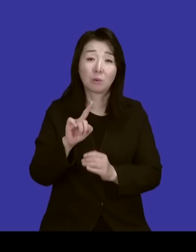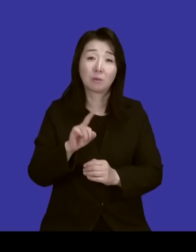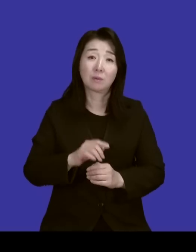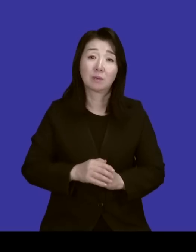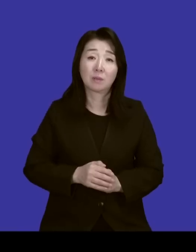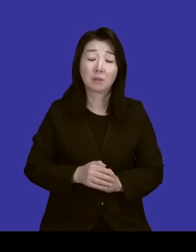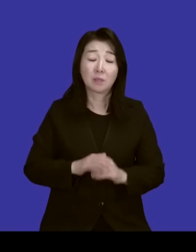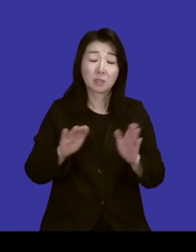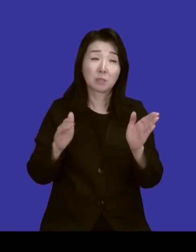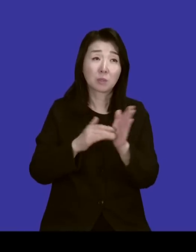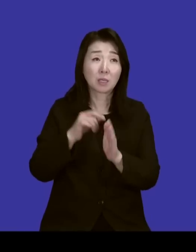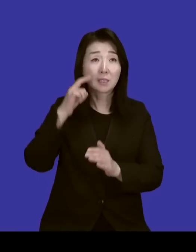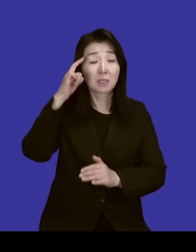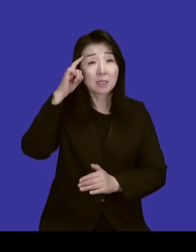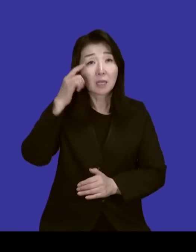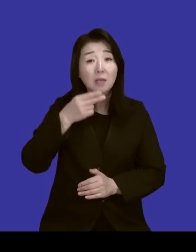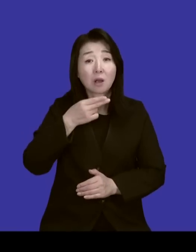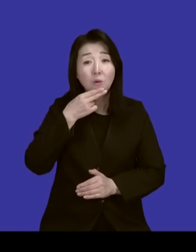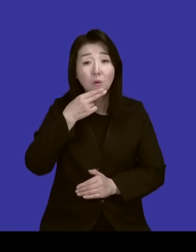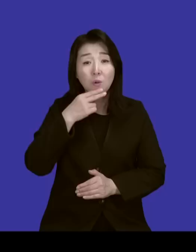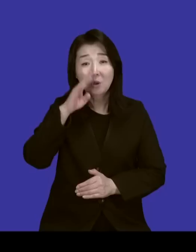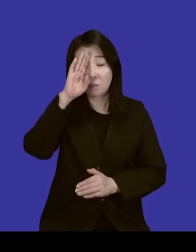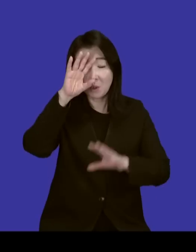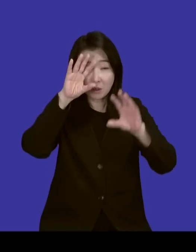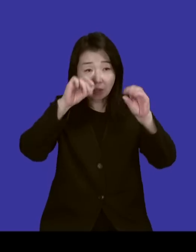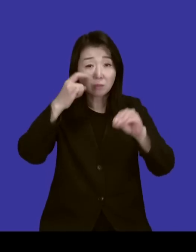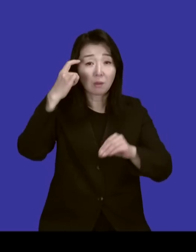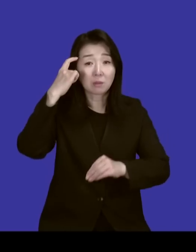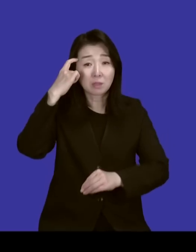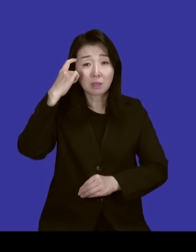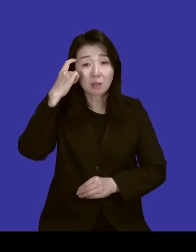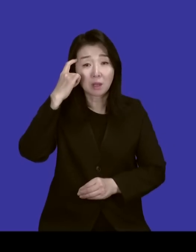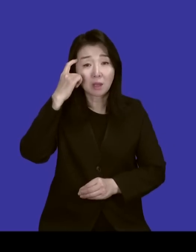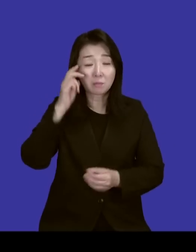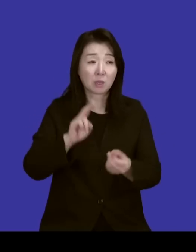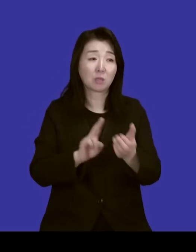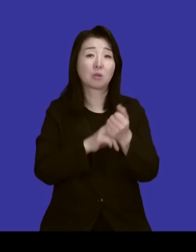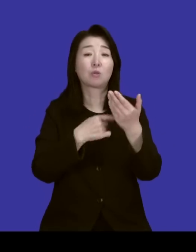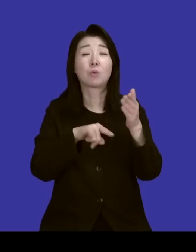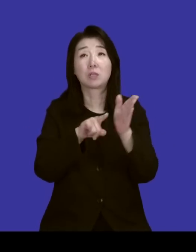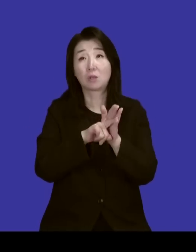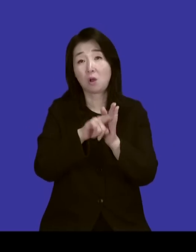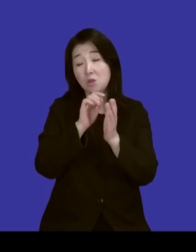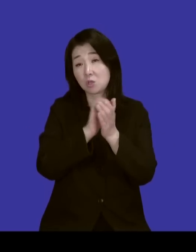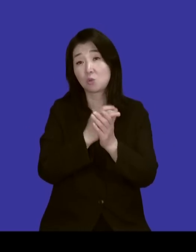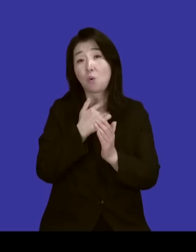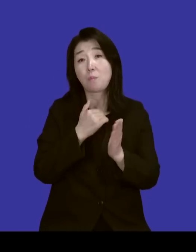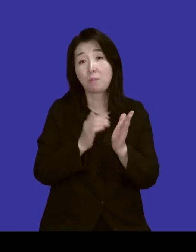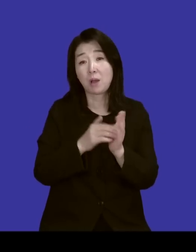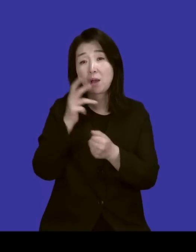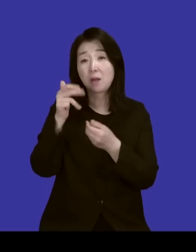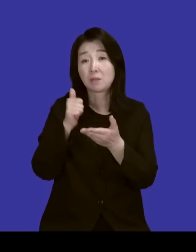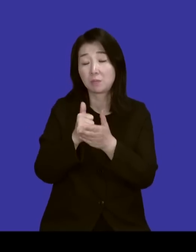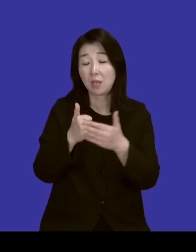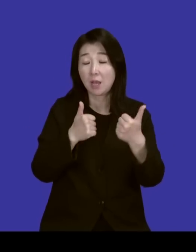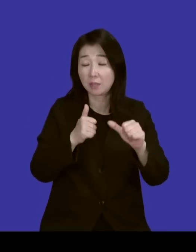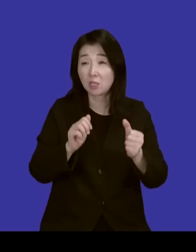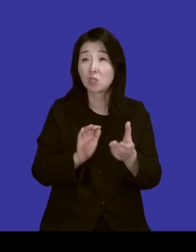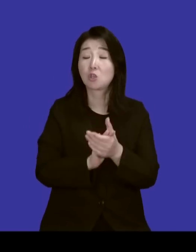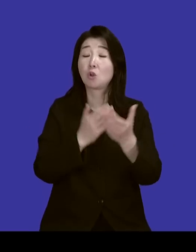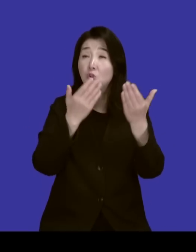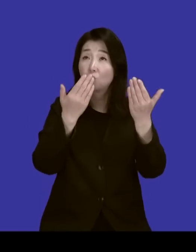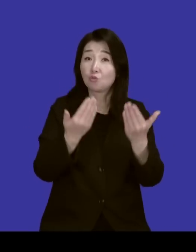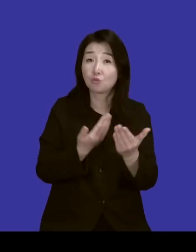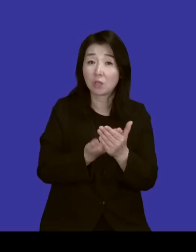번도 그런 생각 안 했어요. 예. 난다고 생각을 했고 예. 기적을 위해서 기도하고 하나님 제 아들에게 기적을 주시면 제가